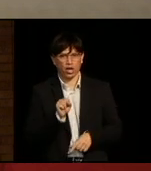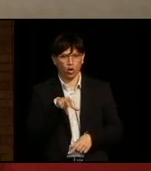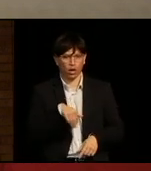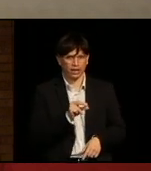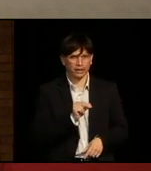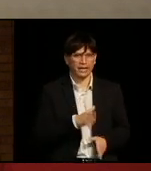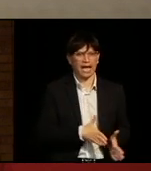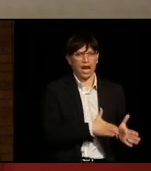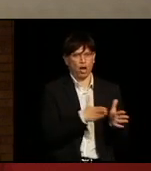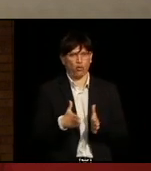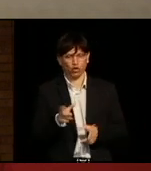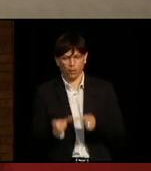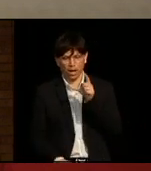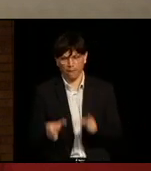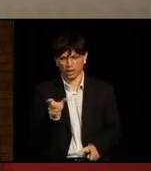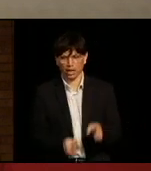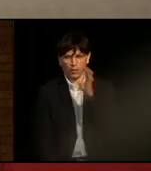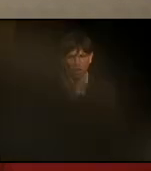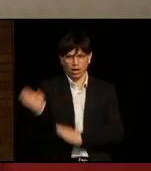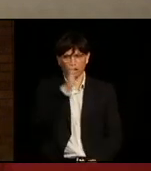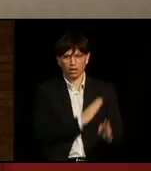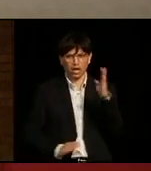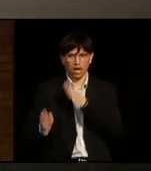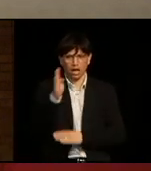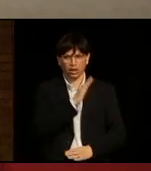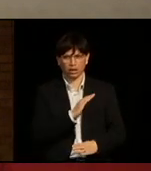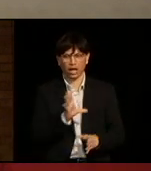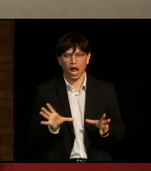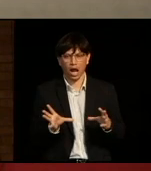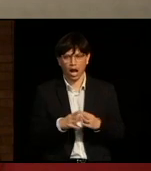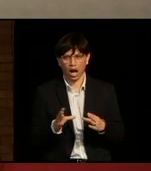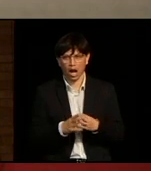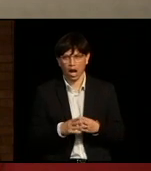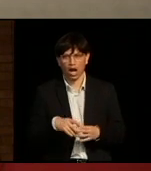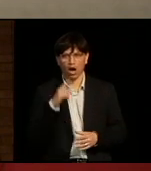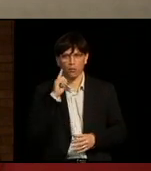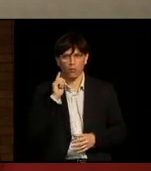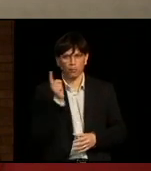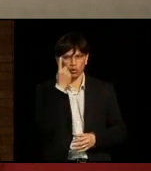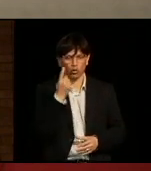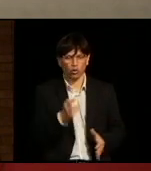l'inclusione delle persone con disabilità rende la comunità più